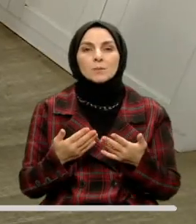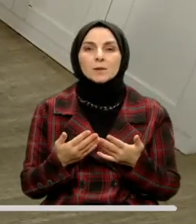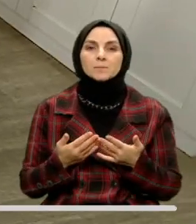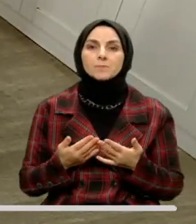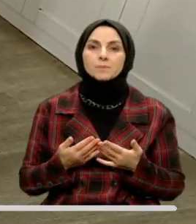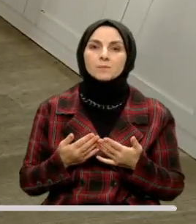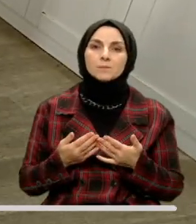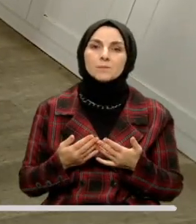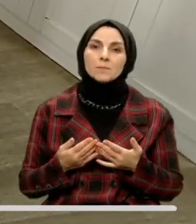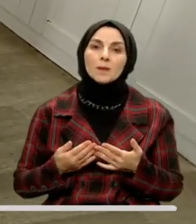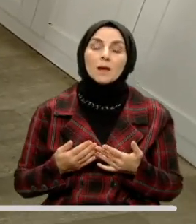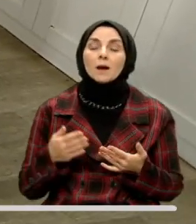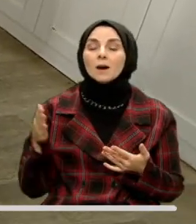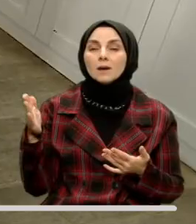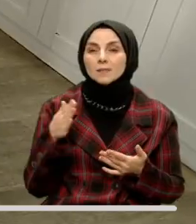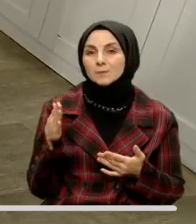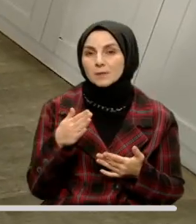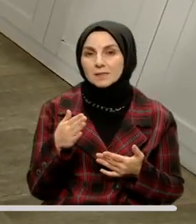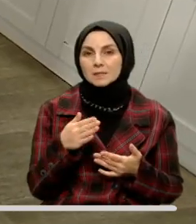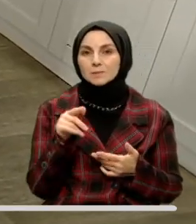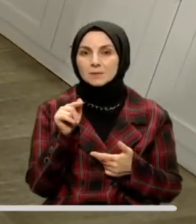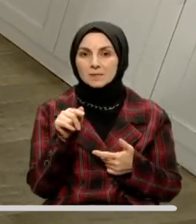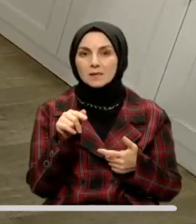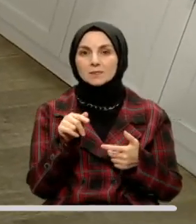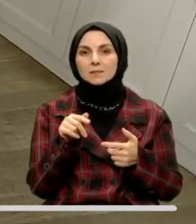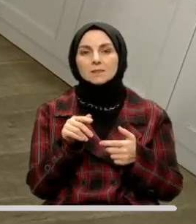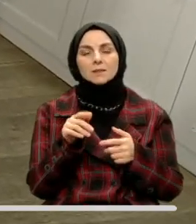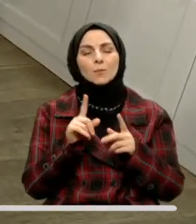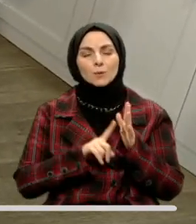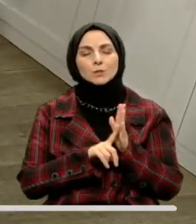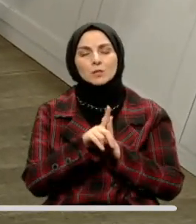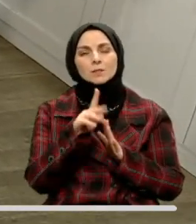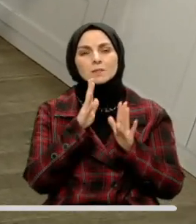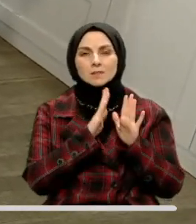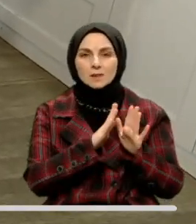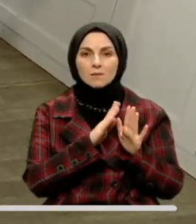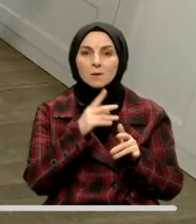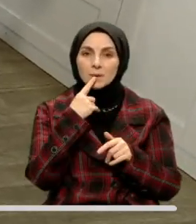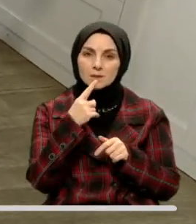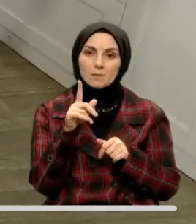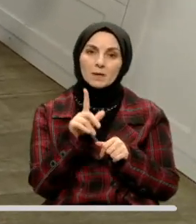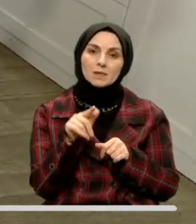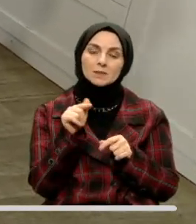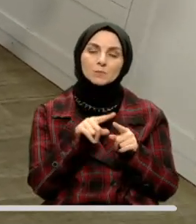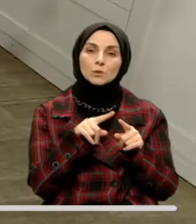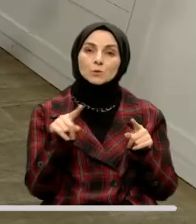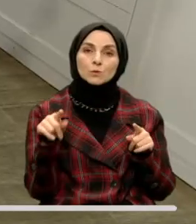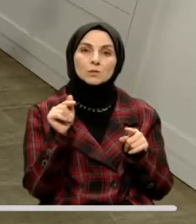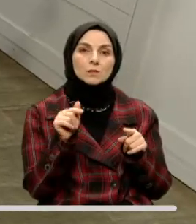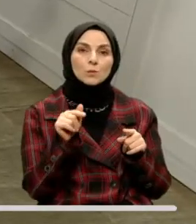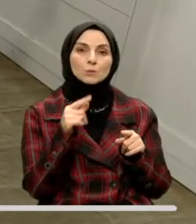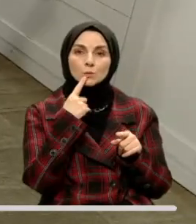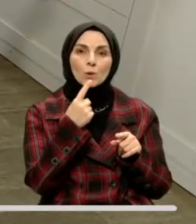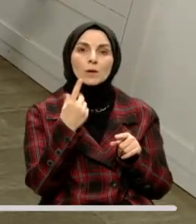bakalım yola devam et, çok iyi bir annesin diye motive etmek lazım. Buradaki süreçte de oraya atlamış